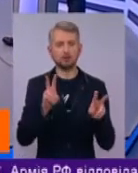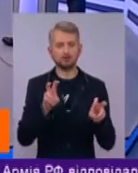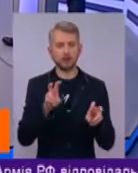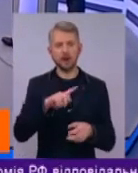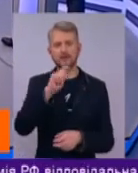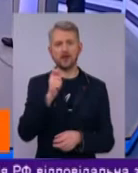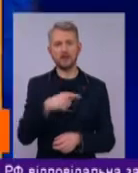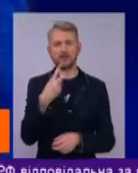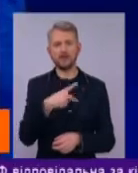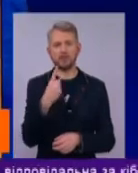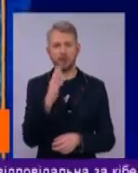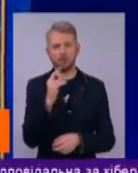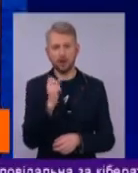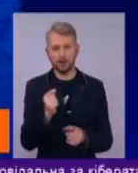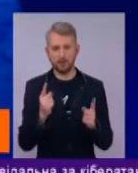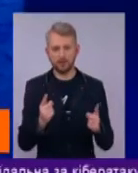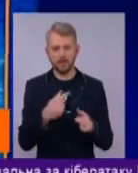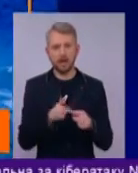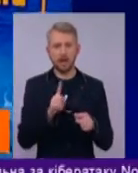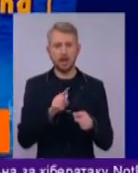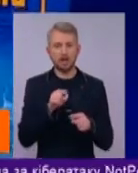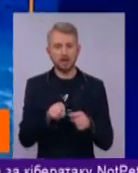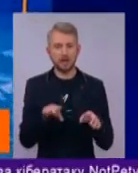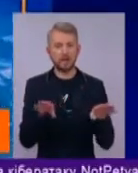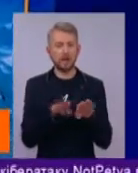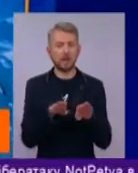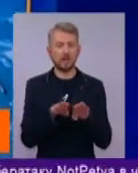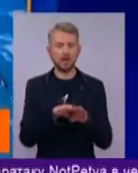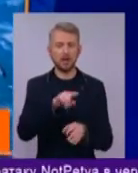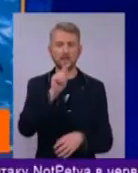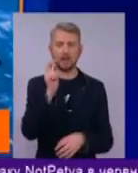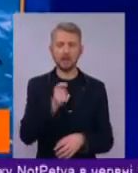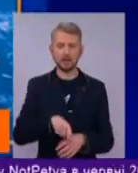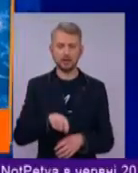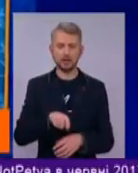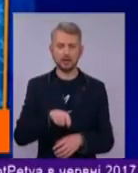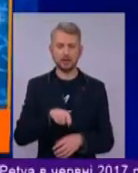века». Это здесь идет сравнение войны